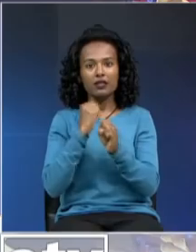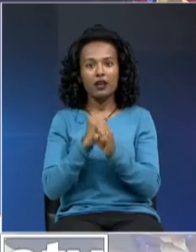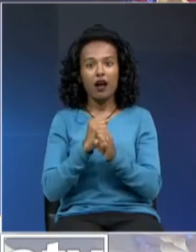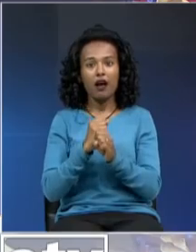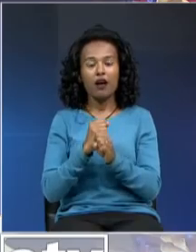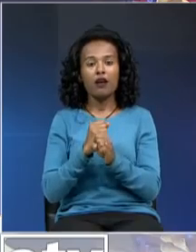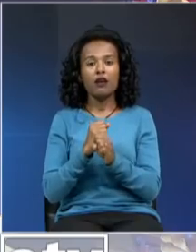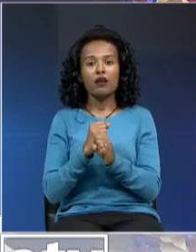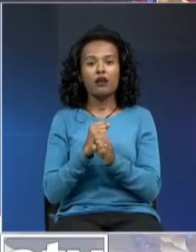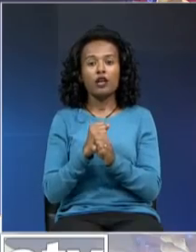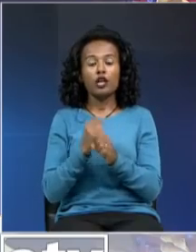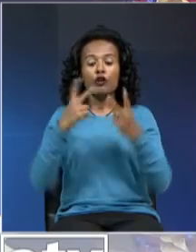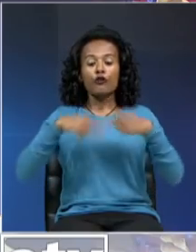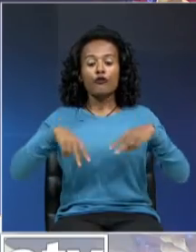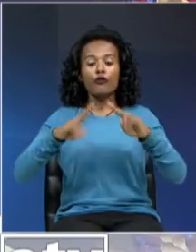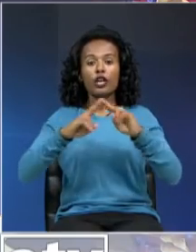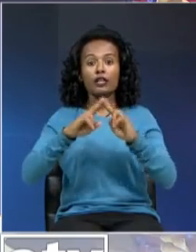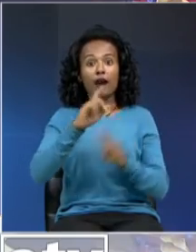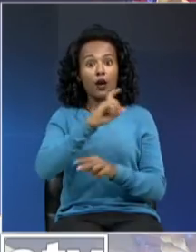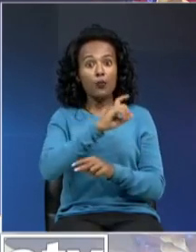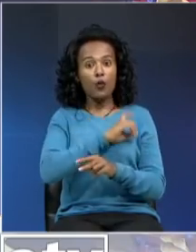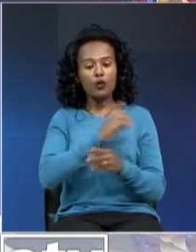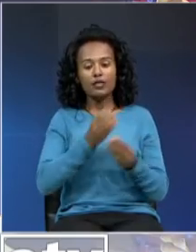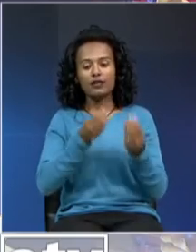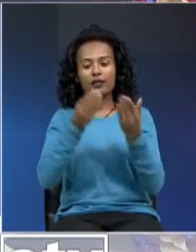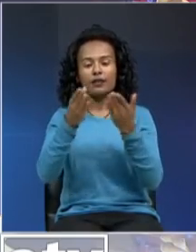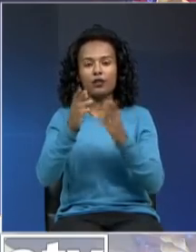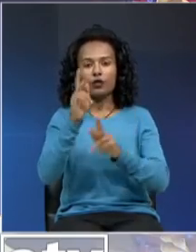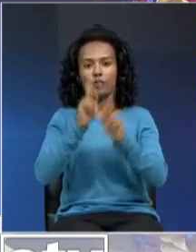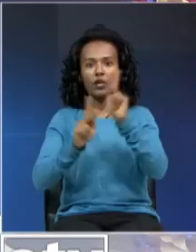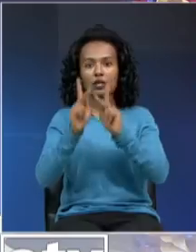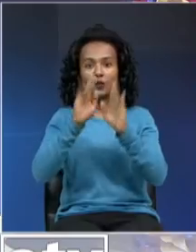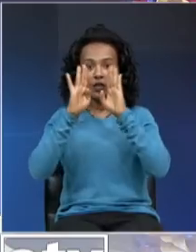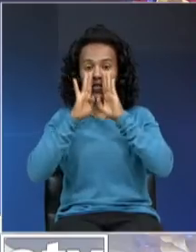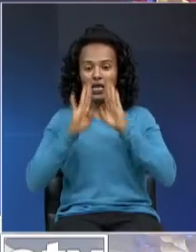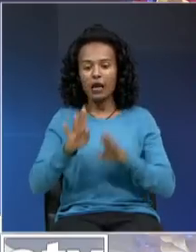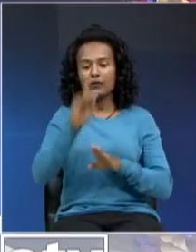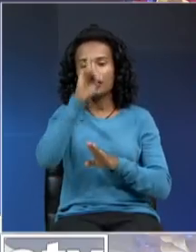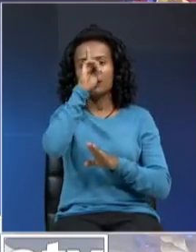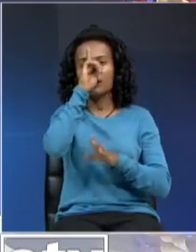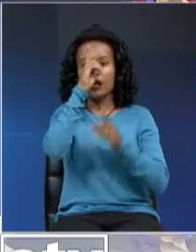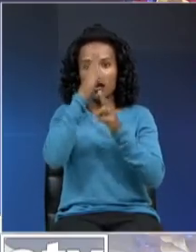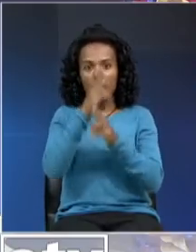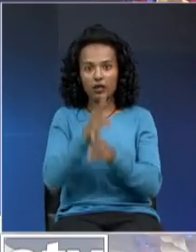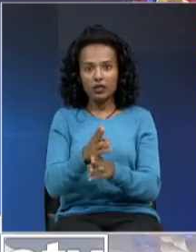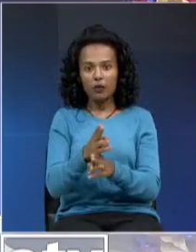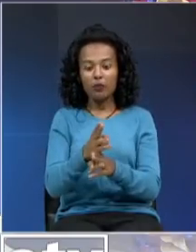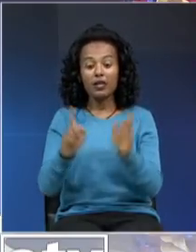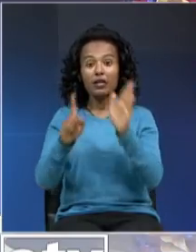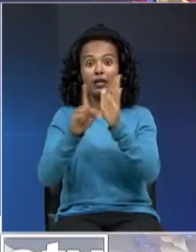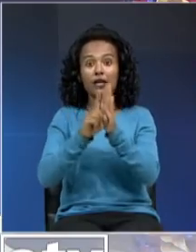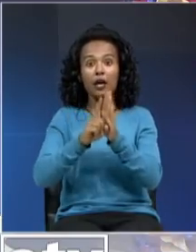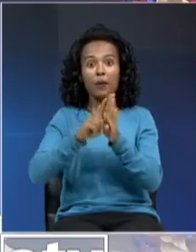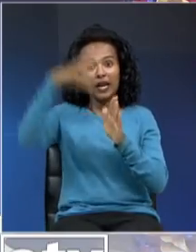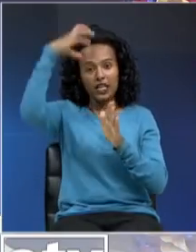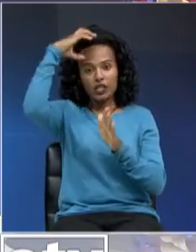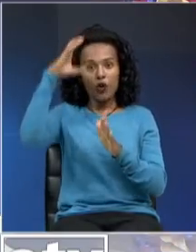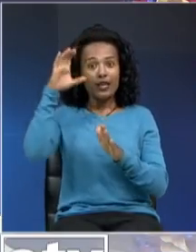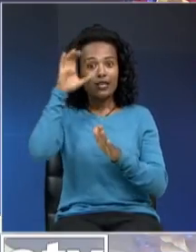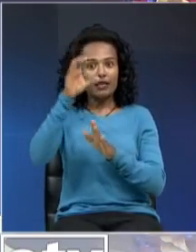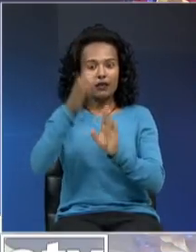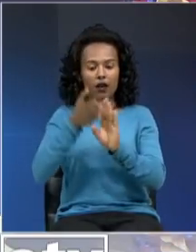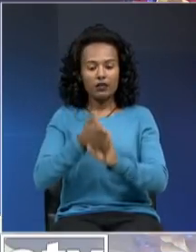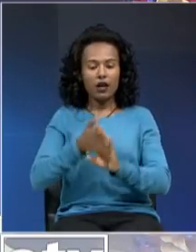አሳስባለሁ። ፌደራል ፖሊስ ከተሰጠው የህዝብን ሰላምና ጸጥታ የማስከበር ህገ መንግስታዊ ግዴታ